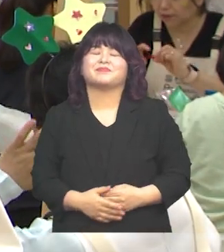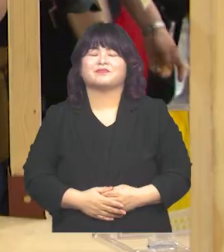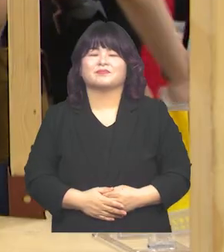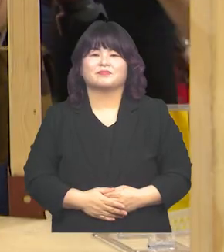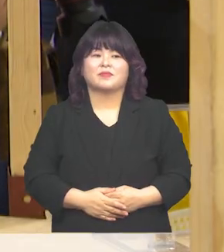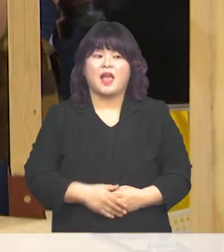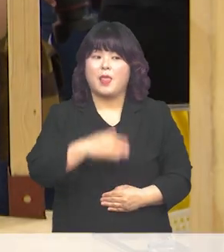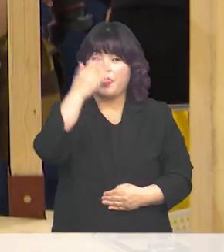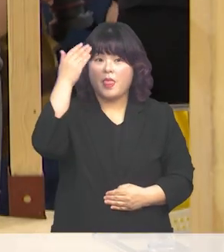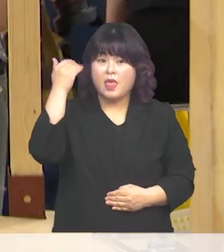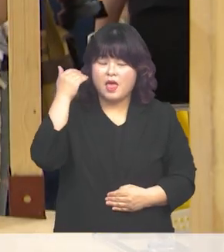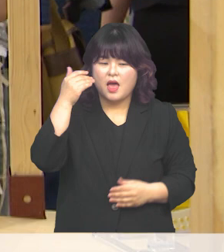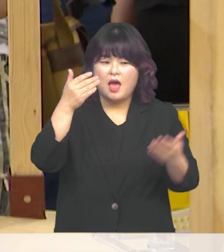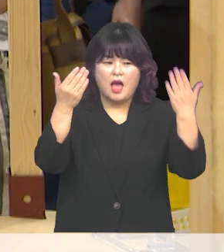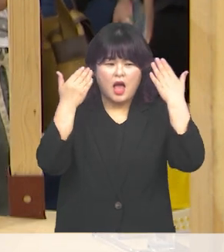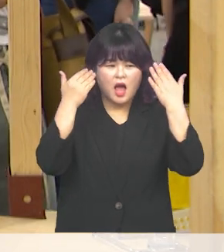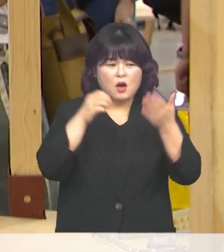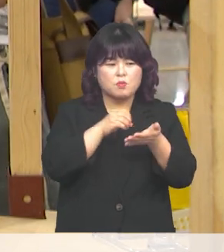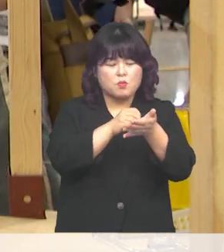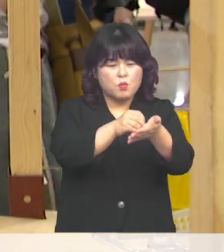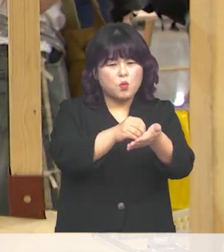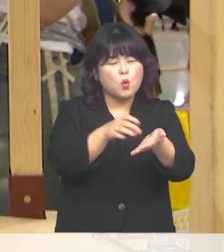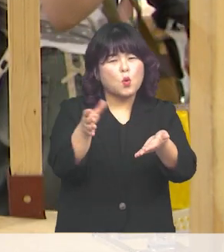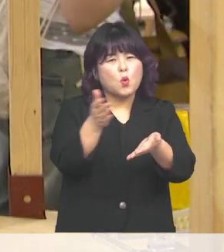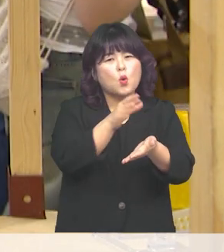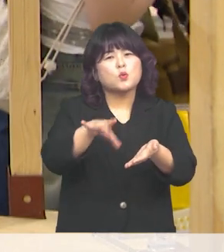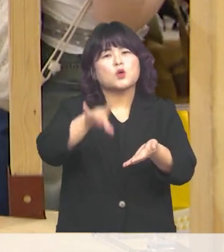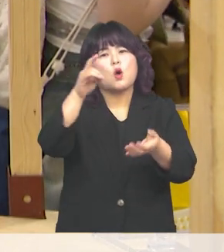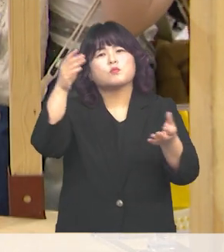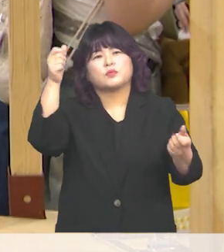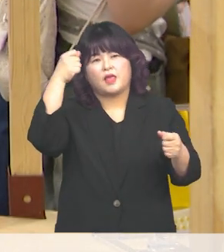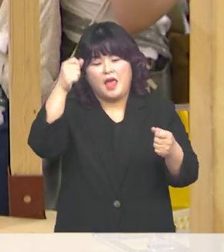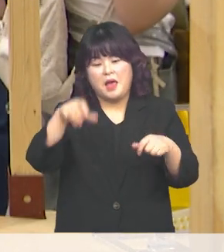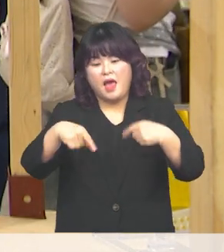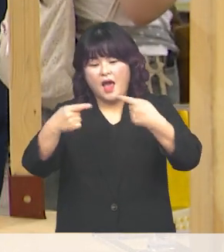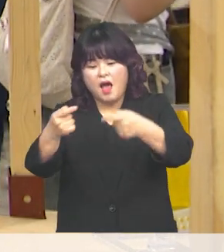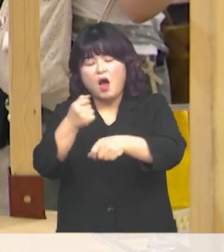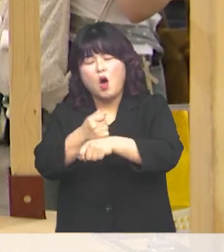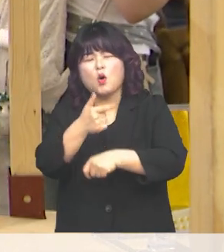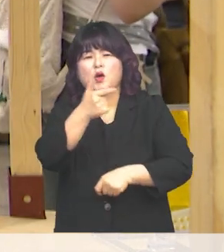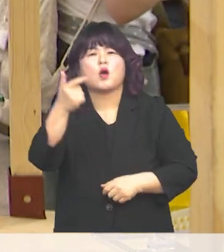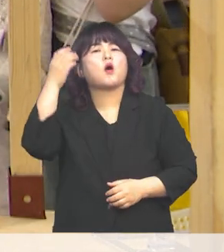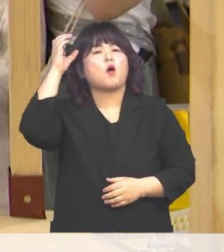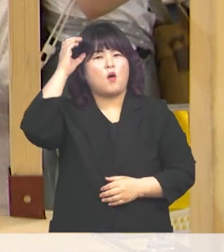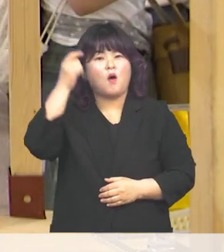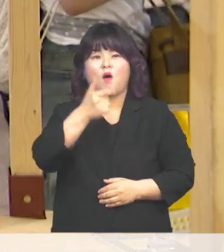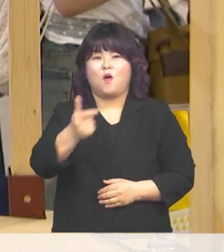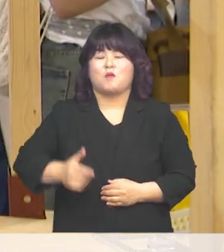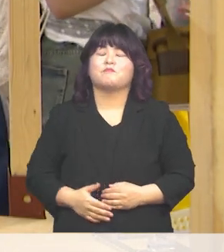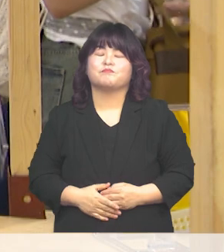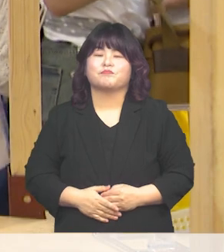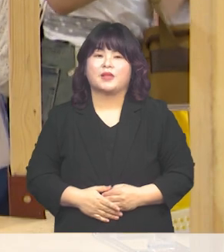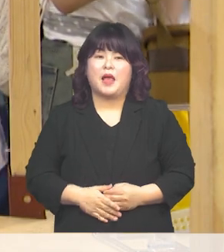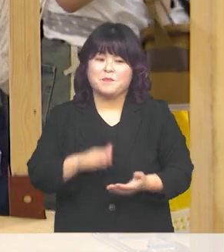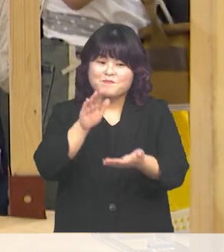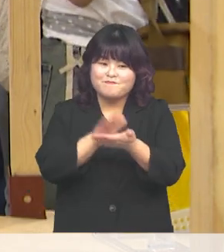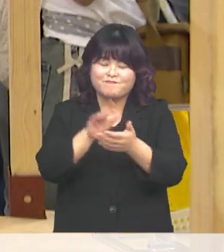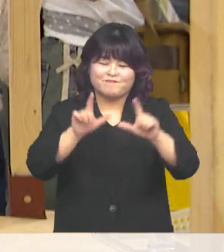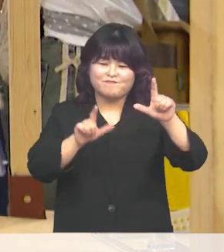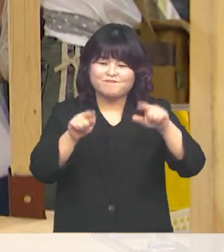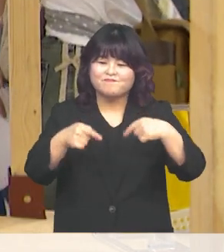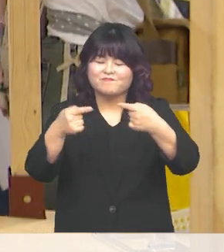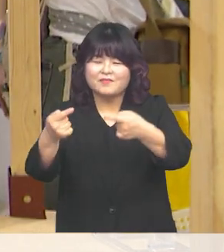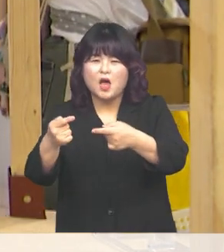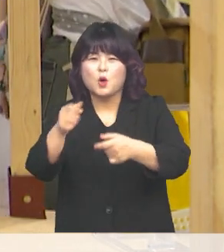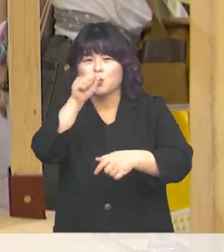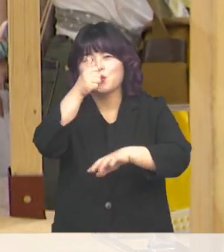있습니다. 대학 진학하고서 처음으로 출전한 연극제라서 기대가 크고 열정적으로 임해서 좋은